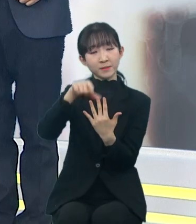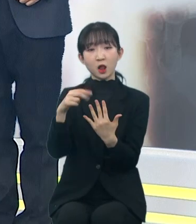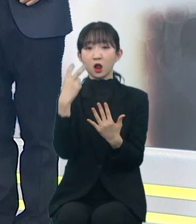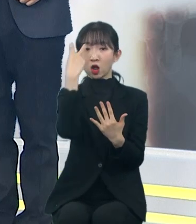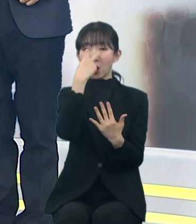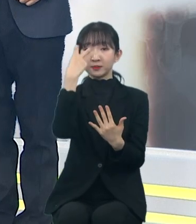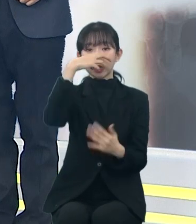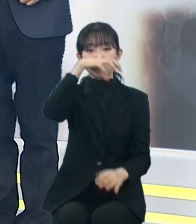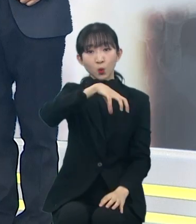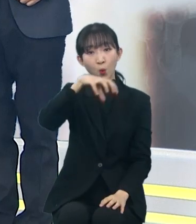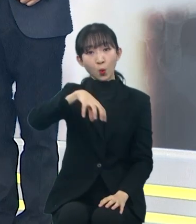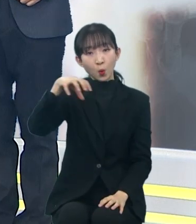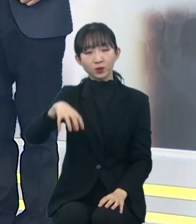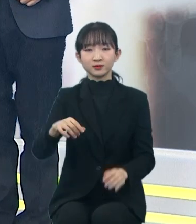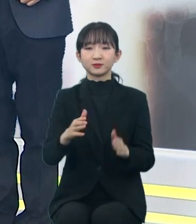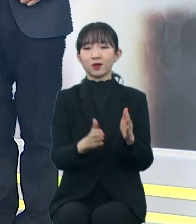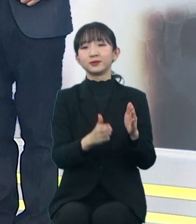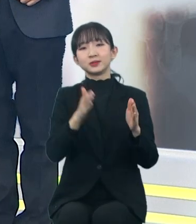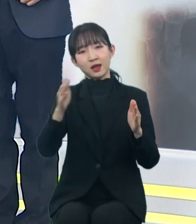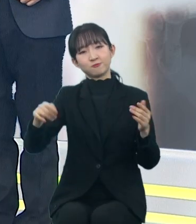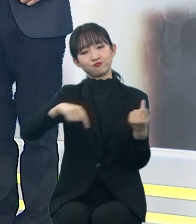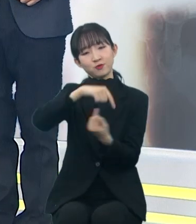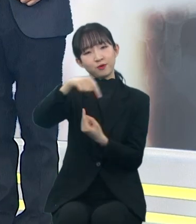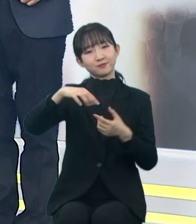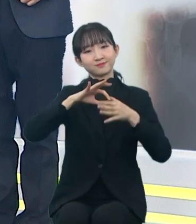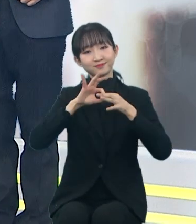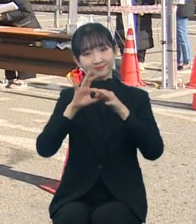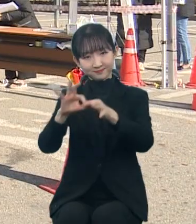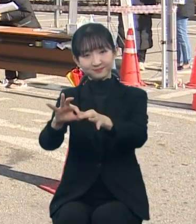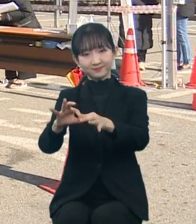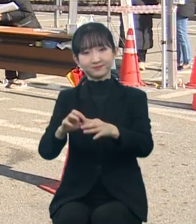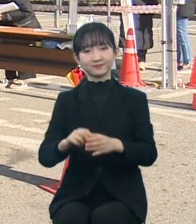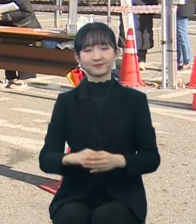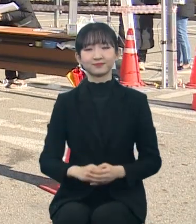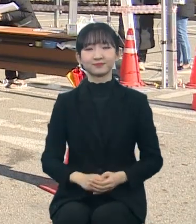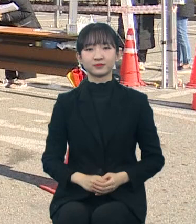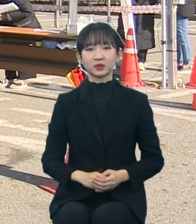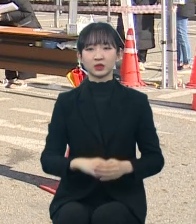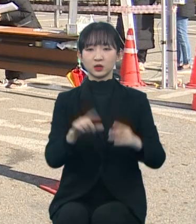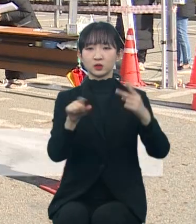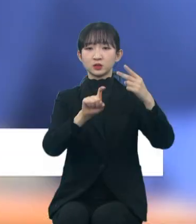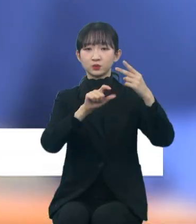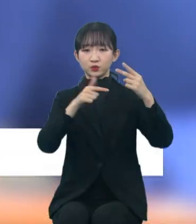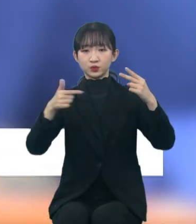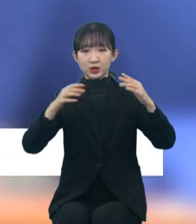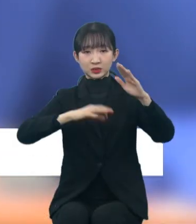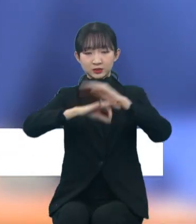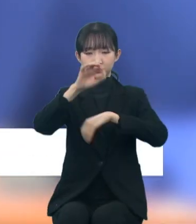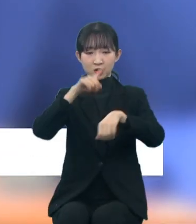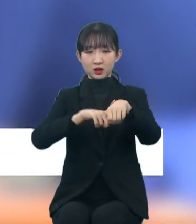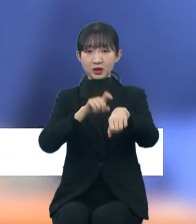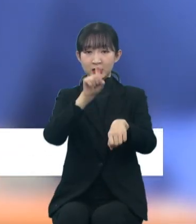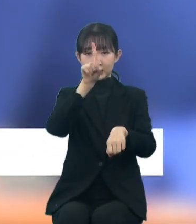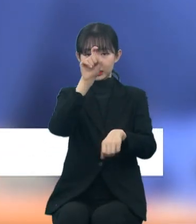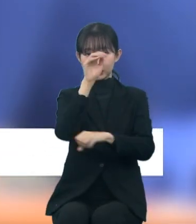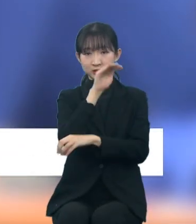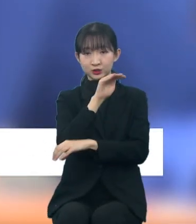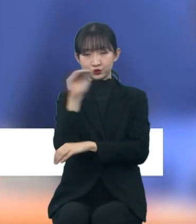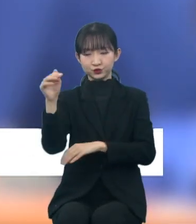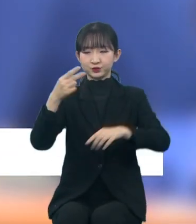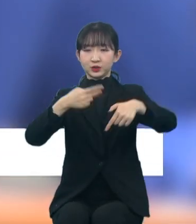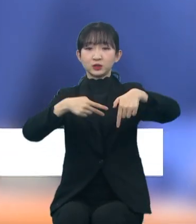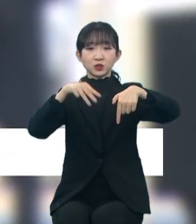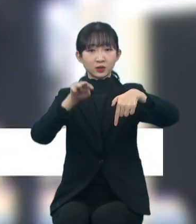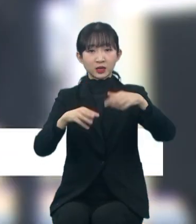연장 운영하기로 했습니다. 이정윤 기자의 보도입니다. 16일 오전 11시 기준 인천에선 코로나19